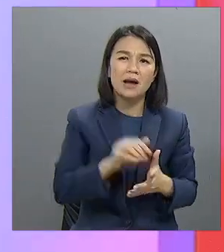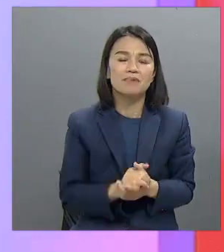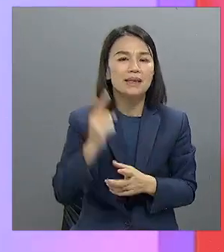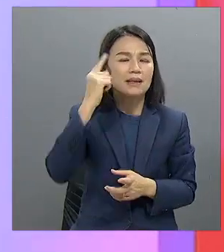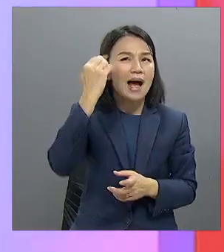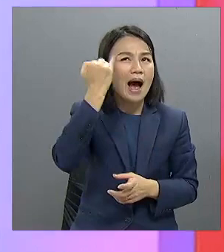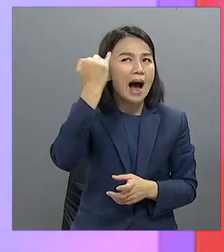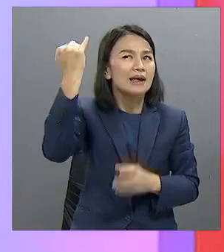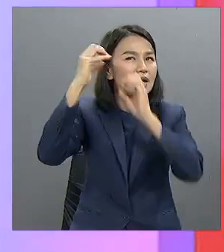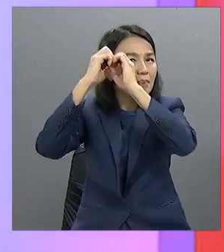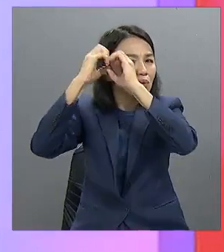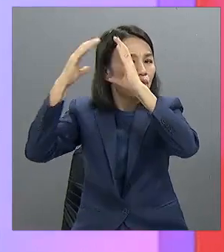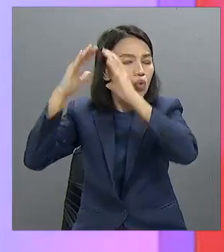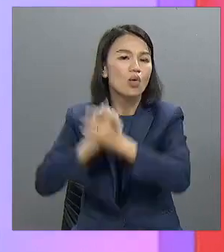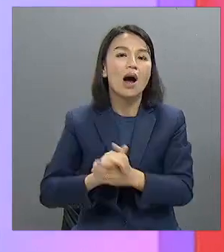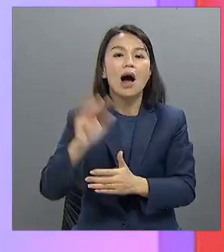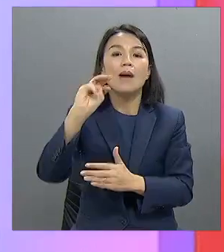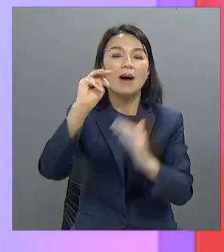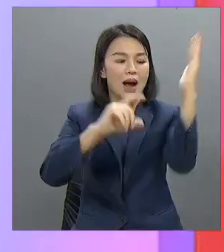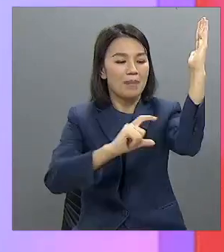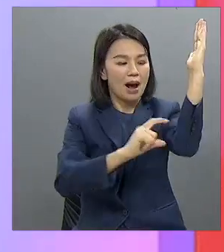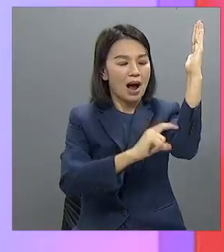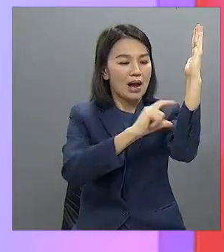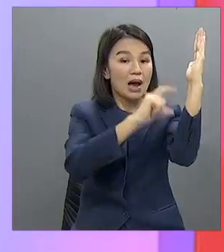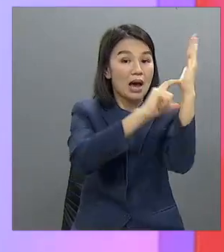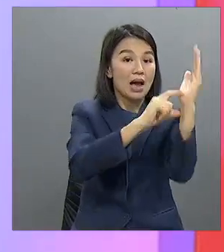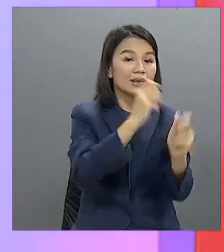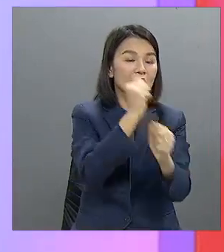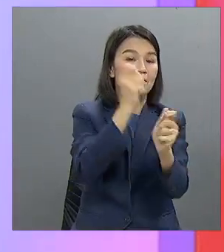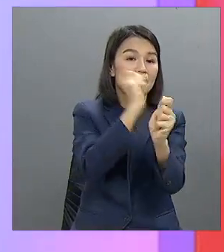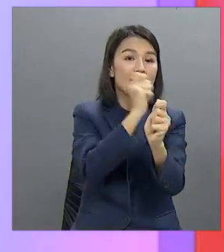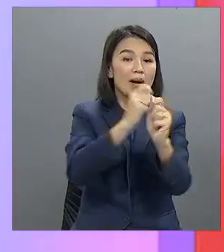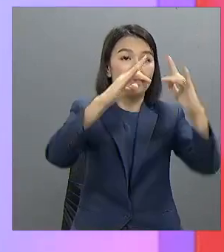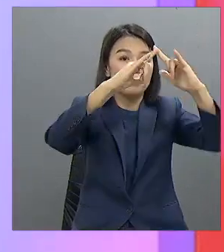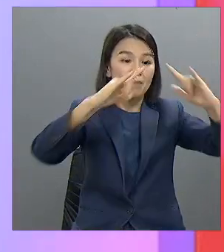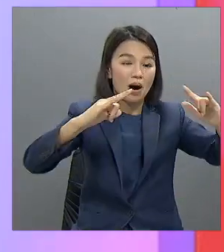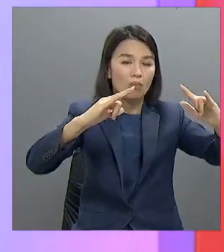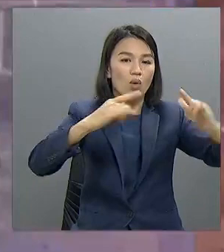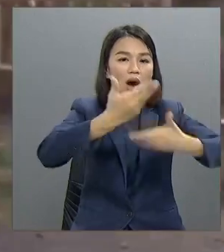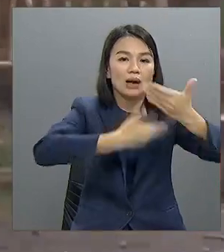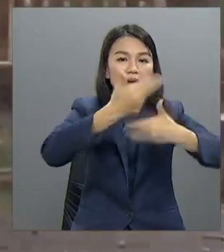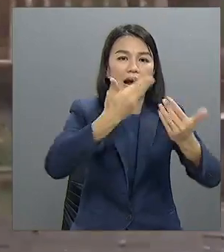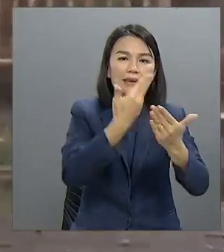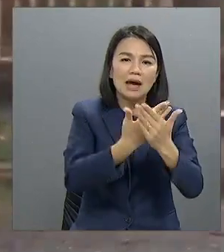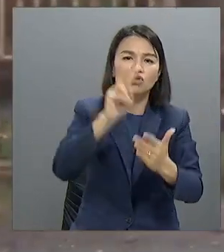ค์ไม้ไผ่ทำเป็นกระท่อมขายหลังหนึ่งได้ 2,000 3,000 บาทก็ถือว่ารายได้ค่อนข้างดีเลยครับ